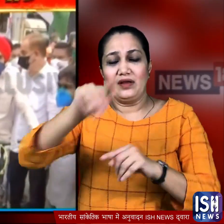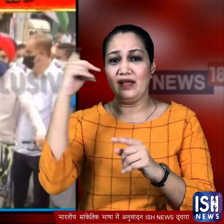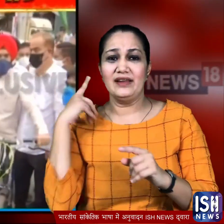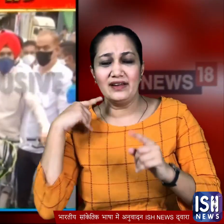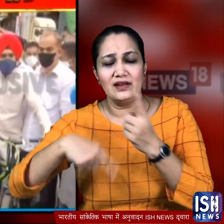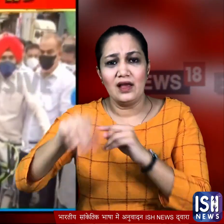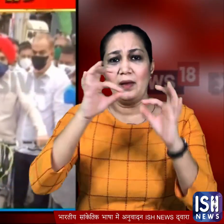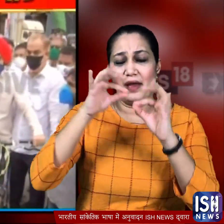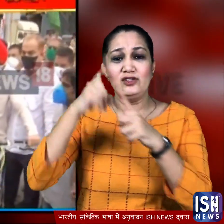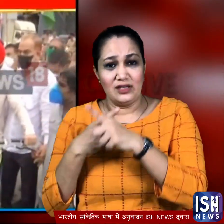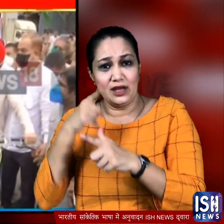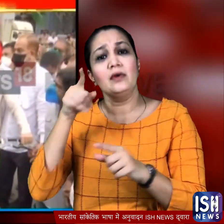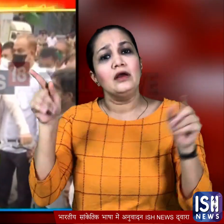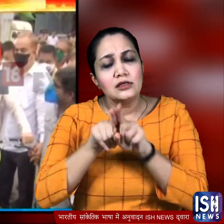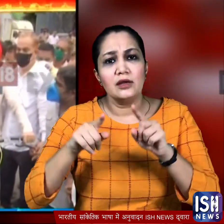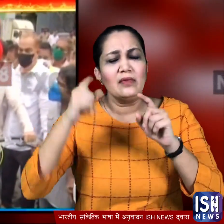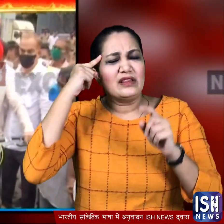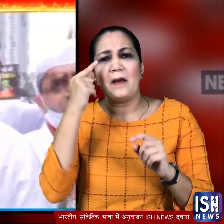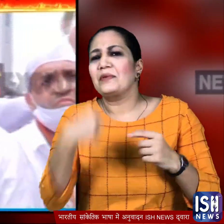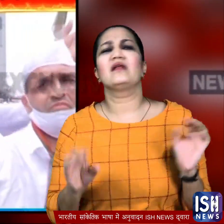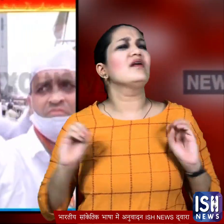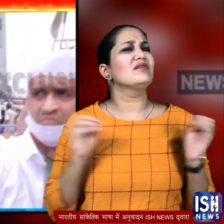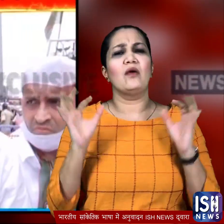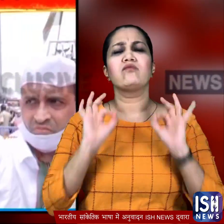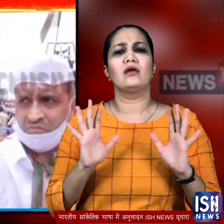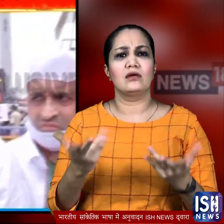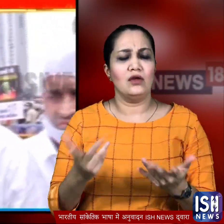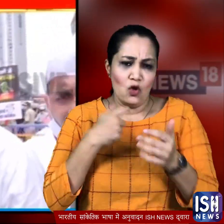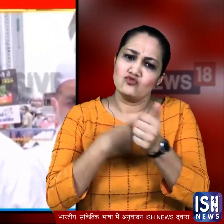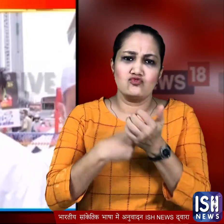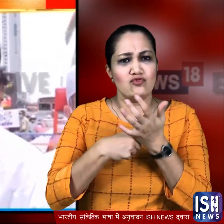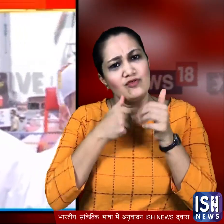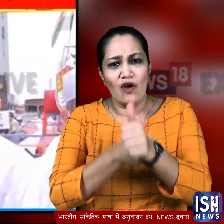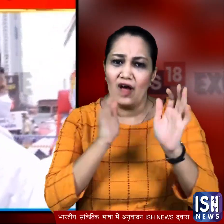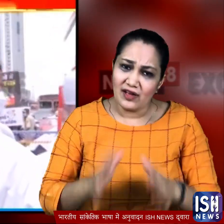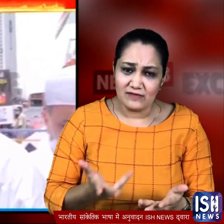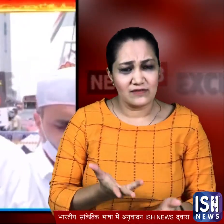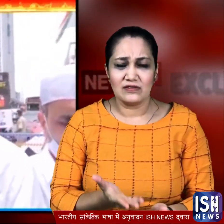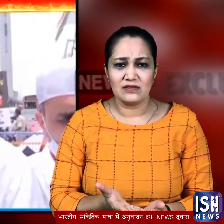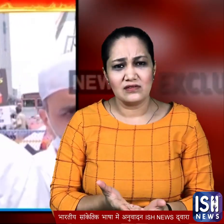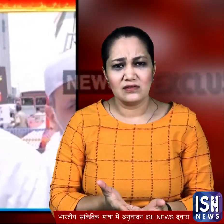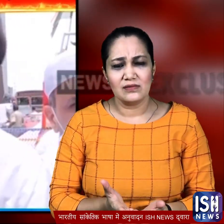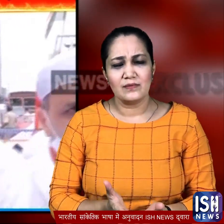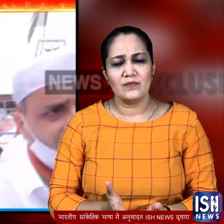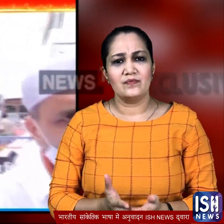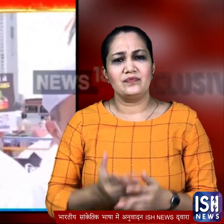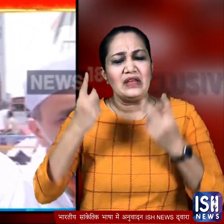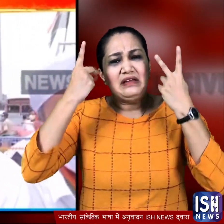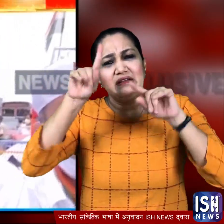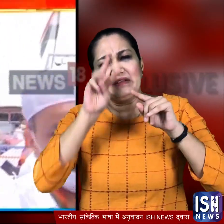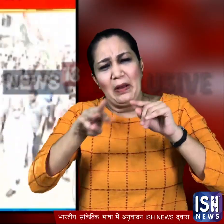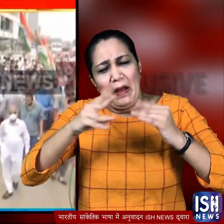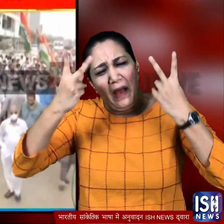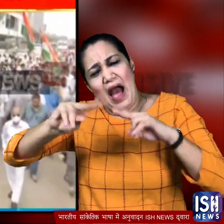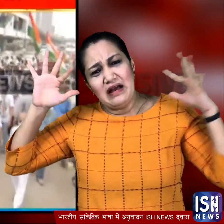नेता भाई जगताप को भी इसमें कोई गलती नजर नहीं आई। पालन तो हो रहा है, नहीं तो ये मोर्चा हजारों के तादाद में